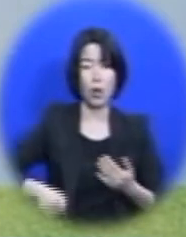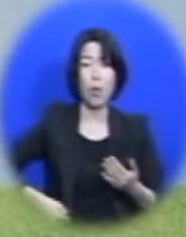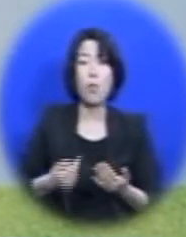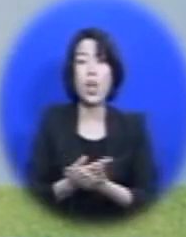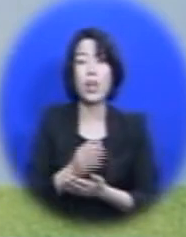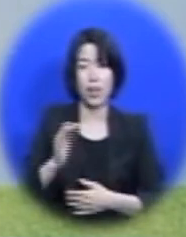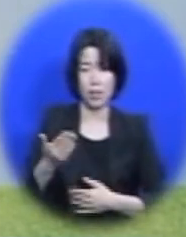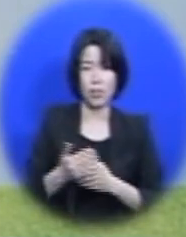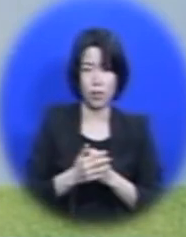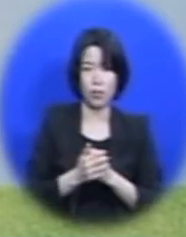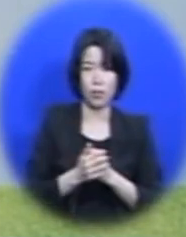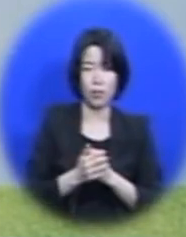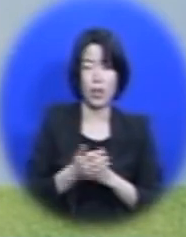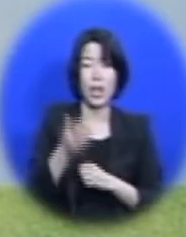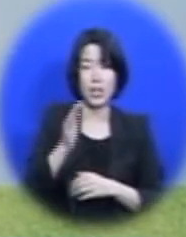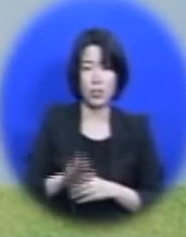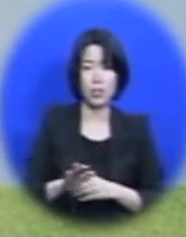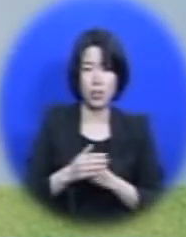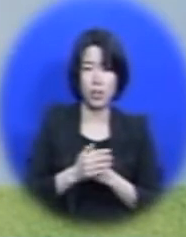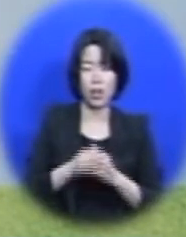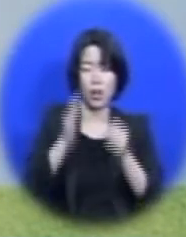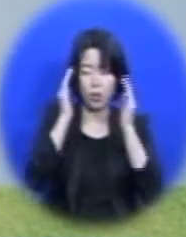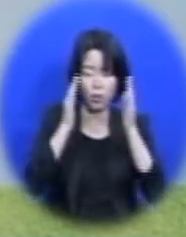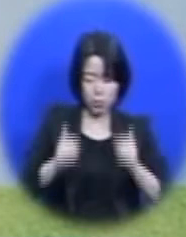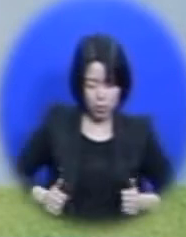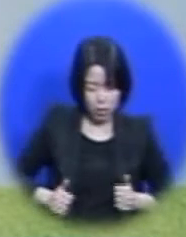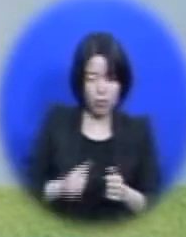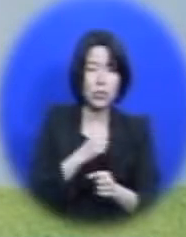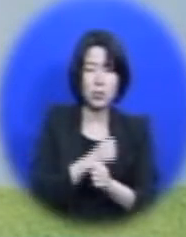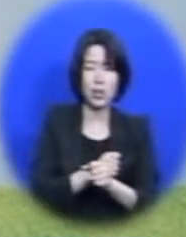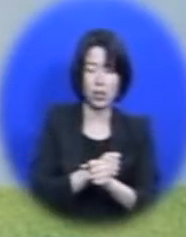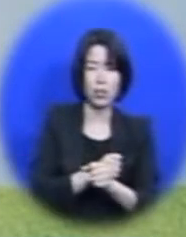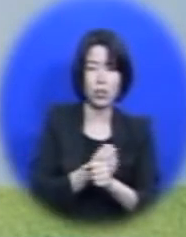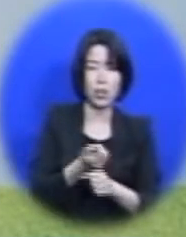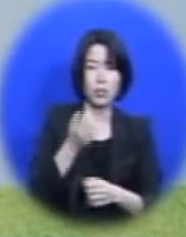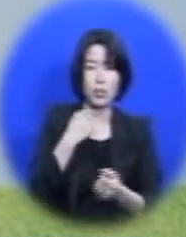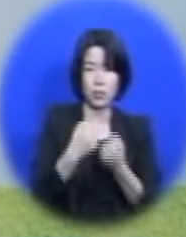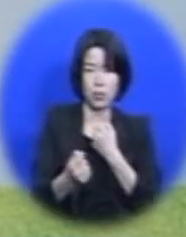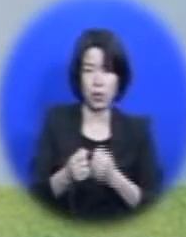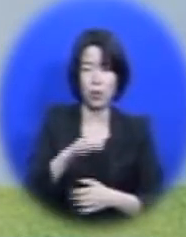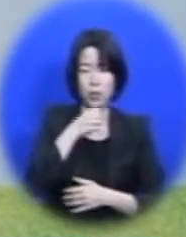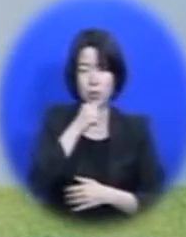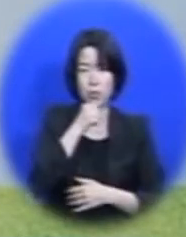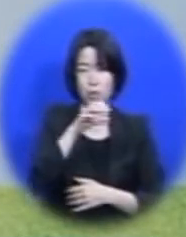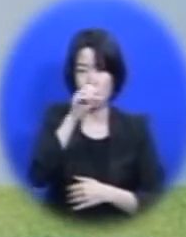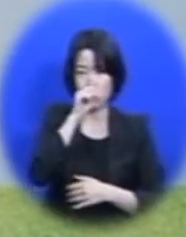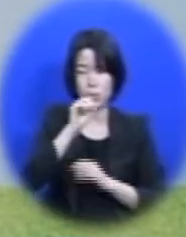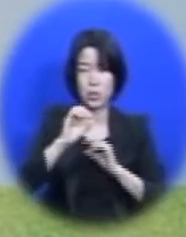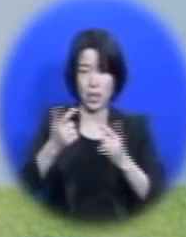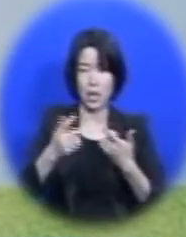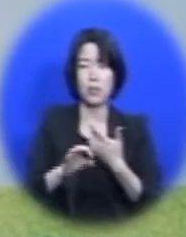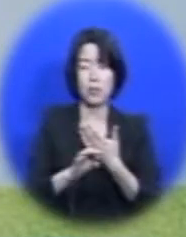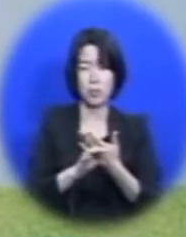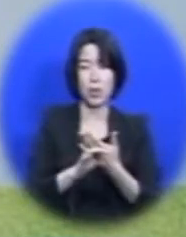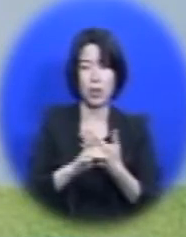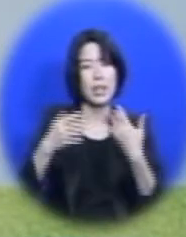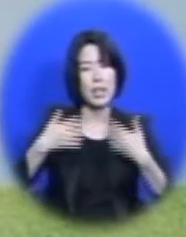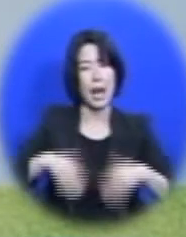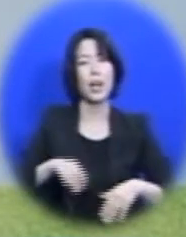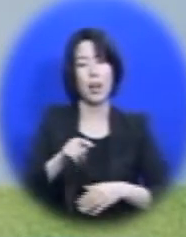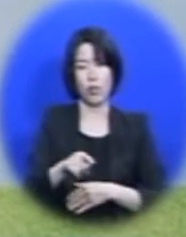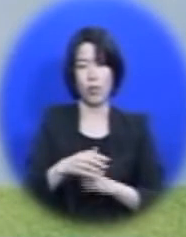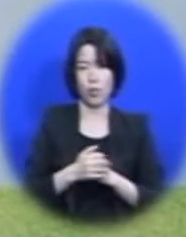회개해야죠. 그런데 공부 열심히 하고 최선을 다했는데도 성적이 안 나오는 것은 약한